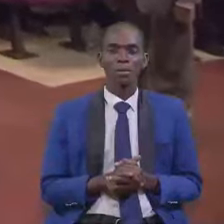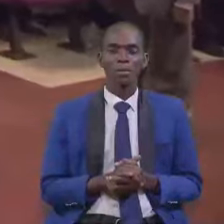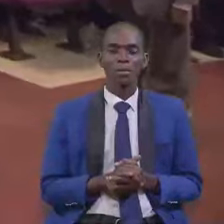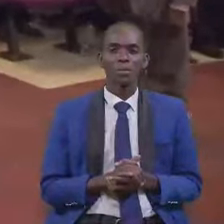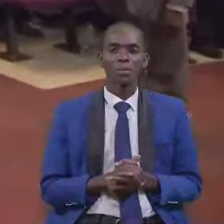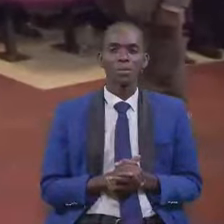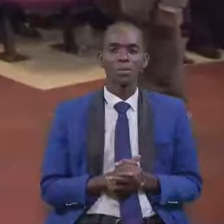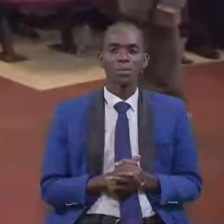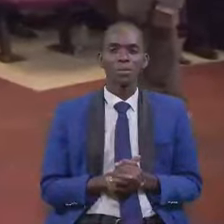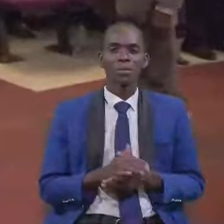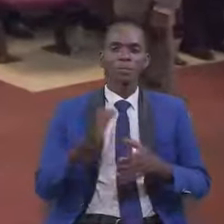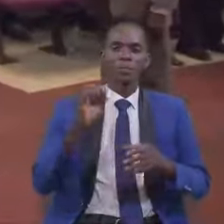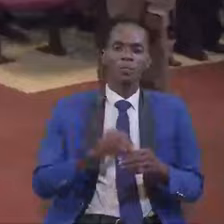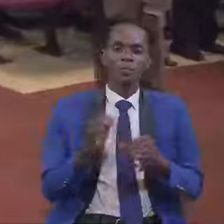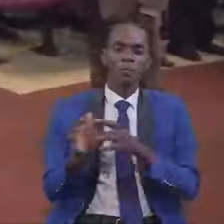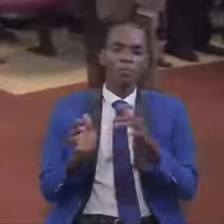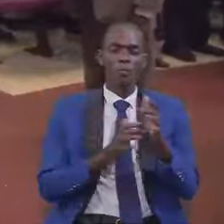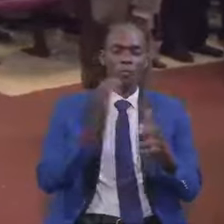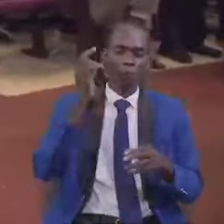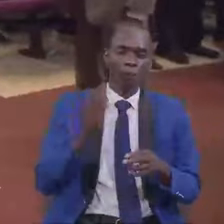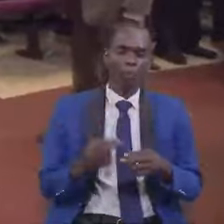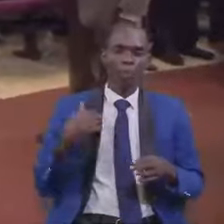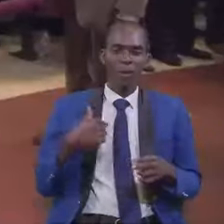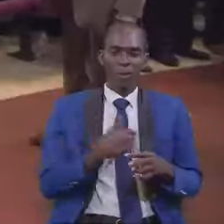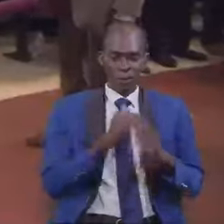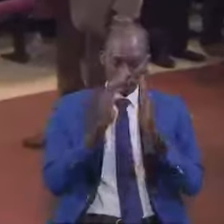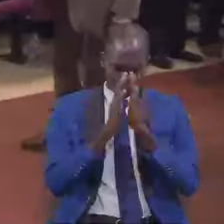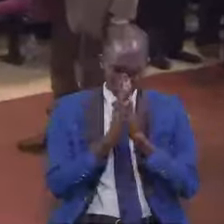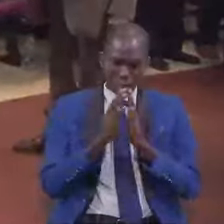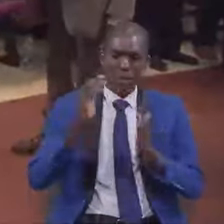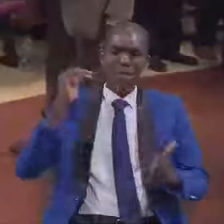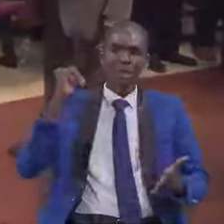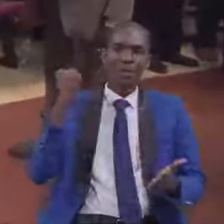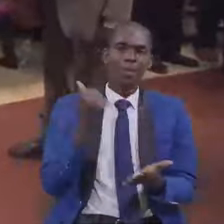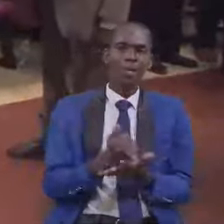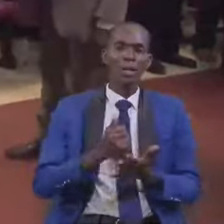Au nom de Jésus, nous prions.